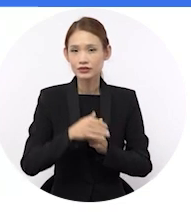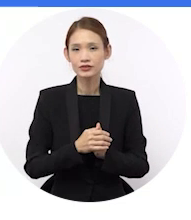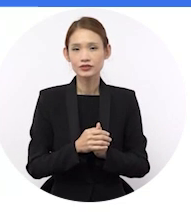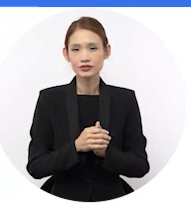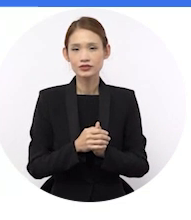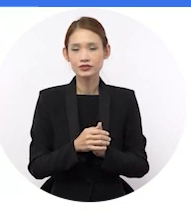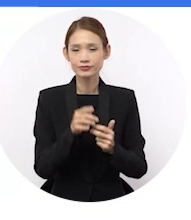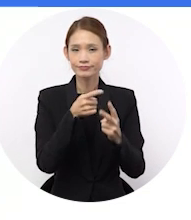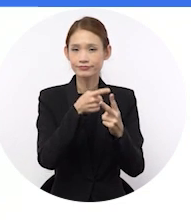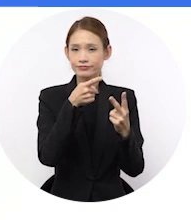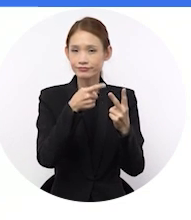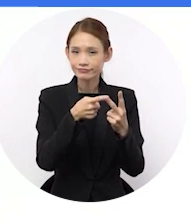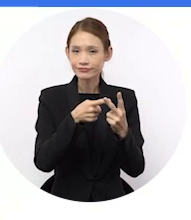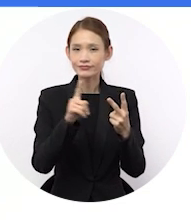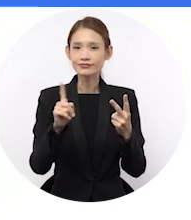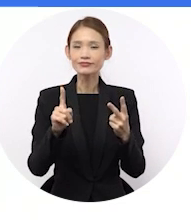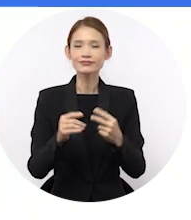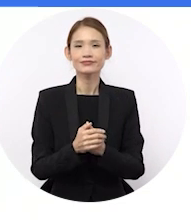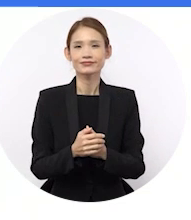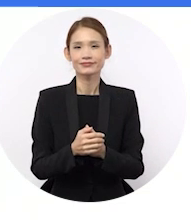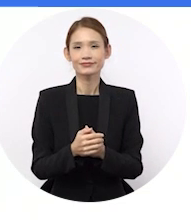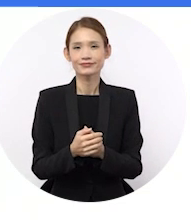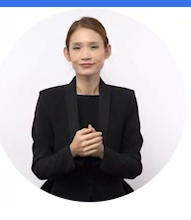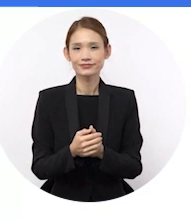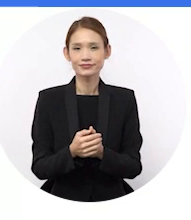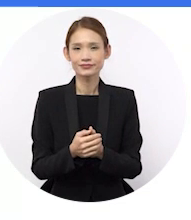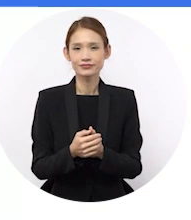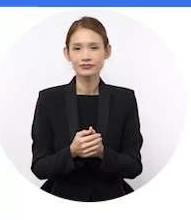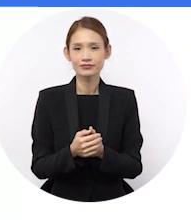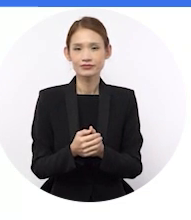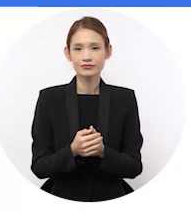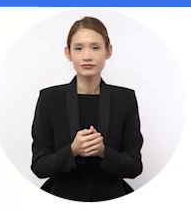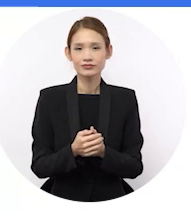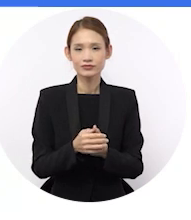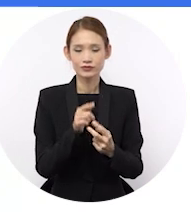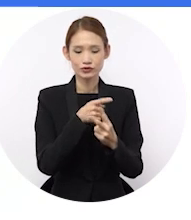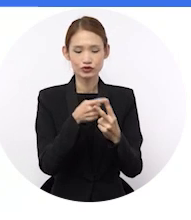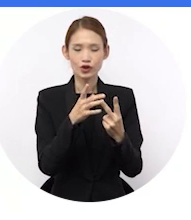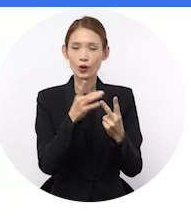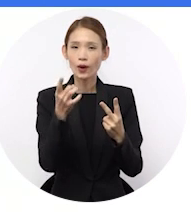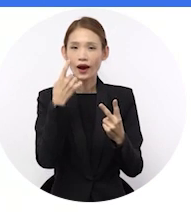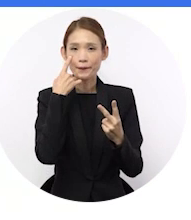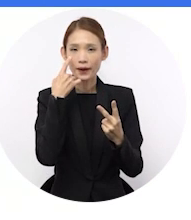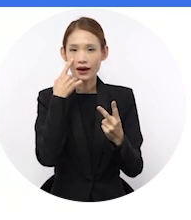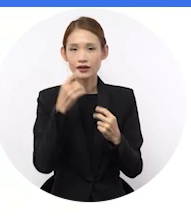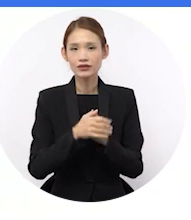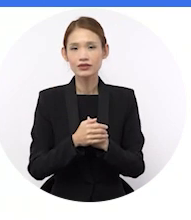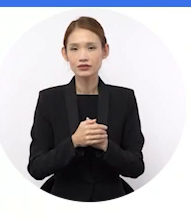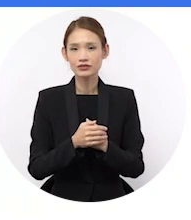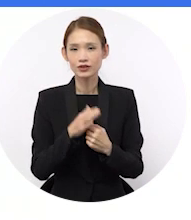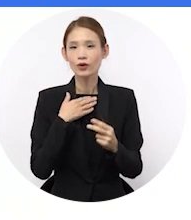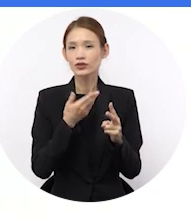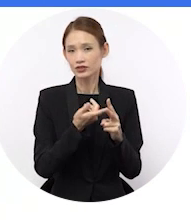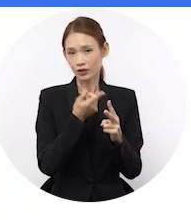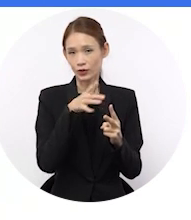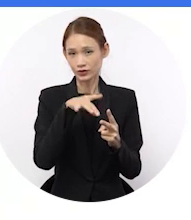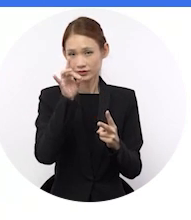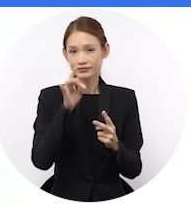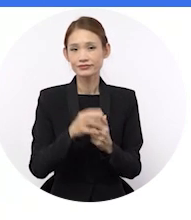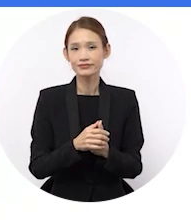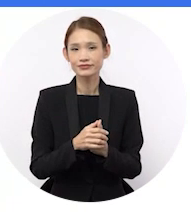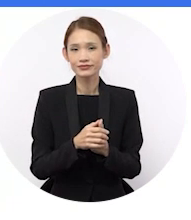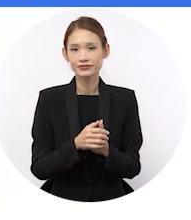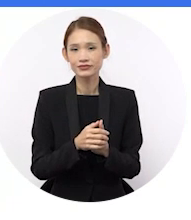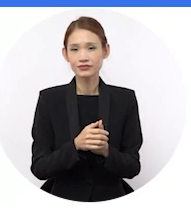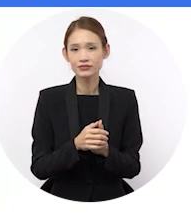였습니다. 자, 이 둘 중에 하나를 선택해야 했어요, 여러분. 이 둘 중에 하나 골라보라고 하면 저는 전자예요.